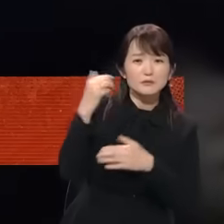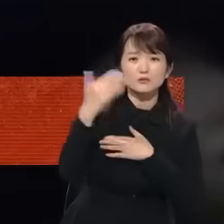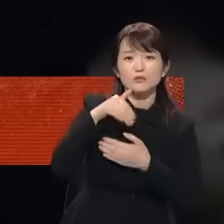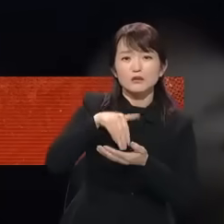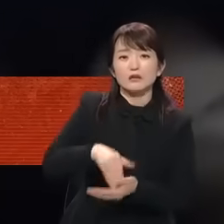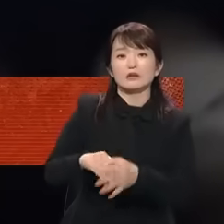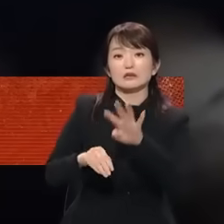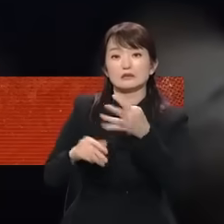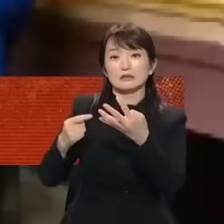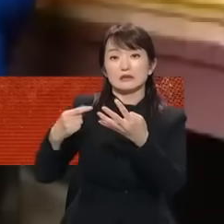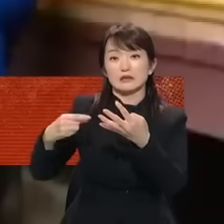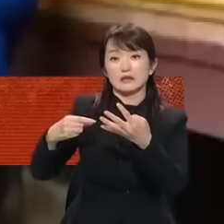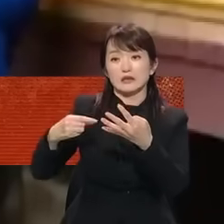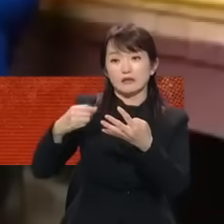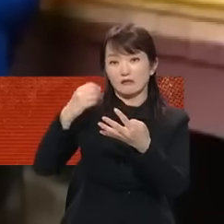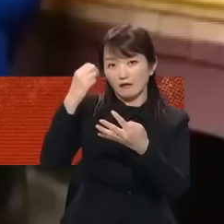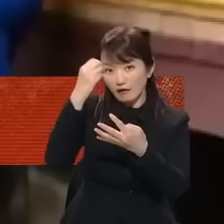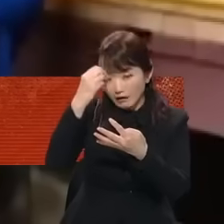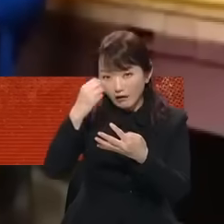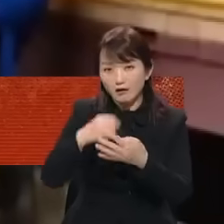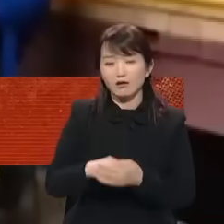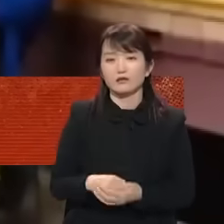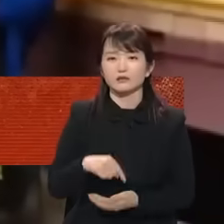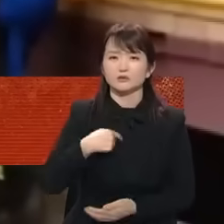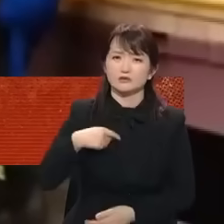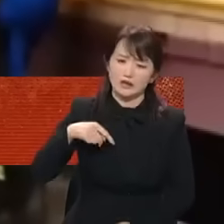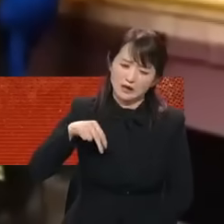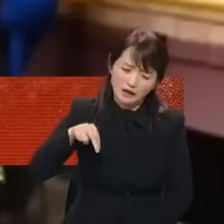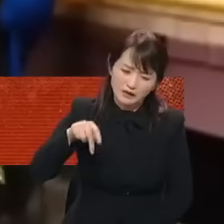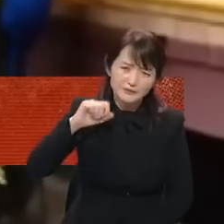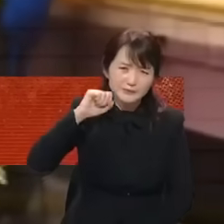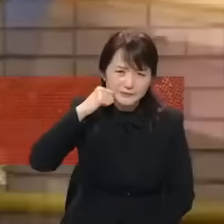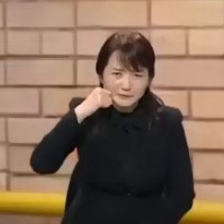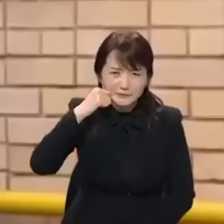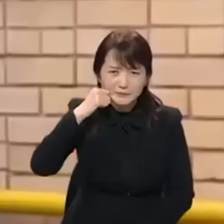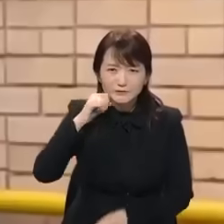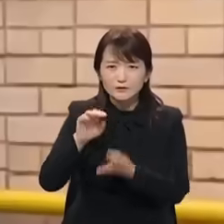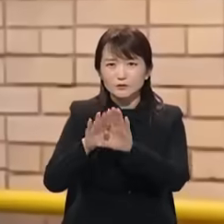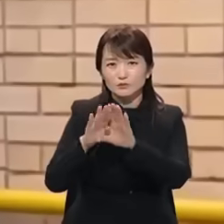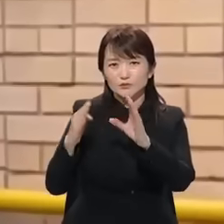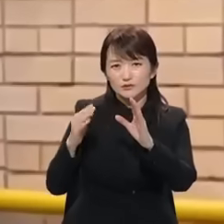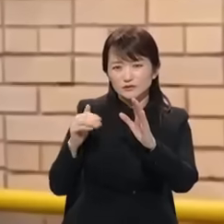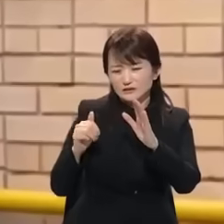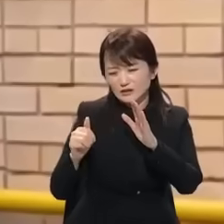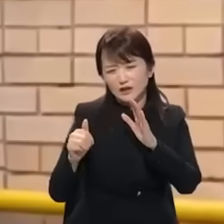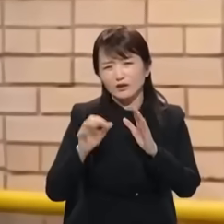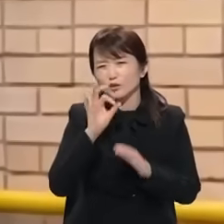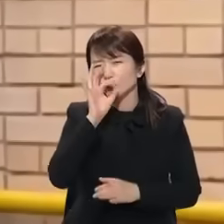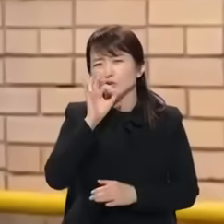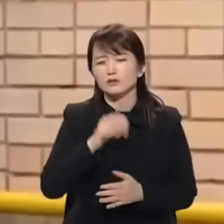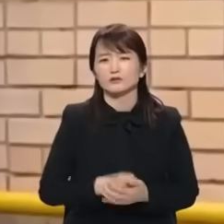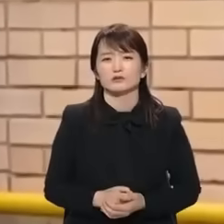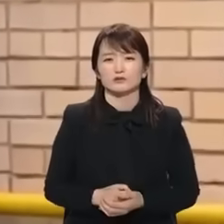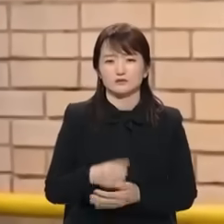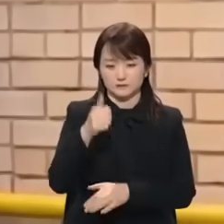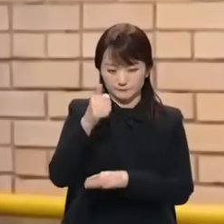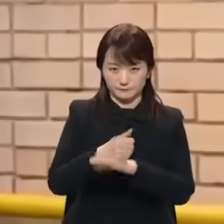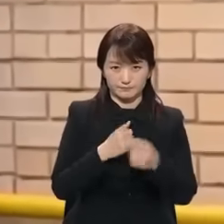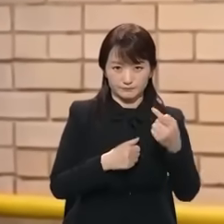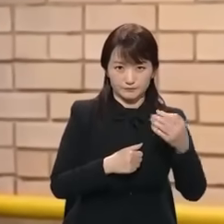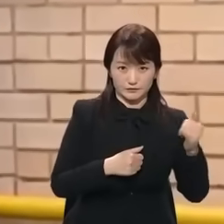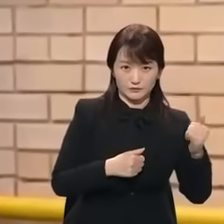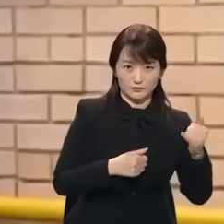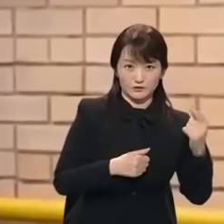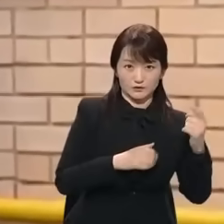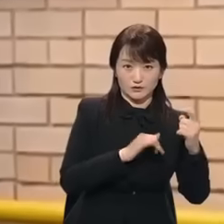400kg 육박했다고 합니다 당연히 스스로 걷기도 어려웠고 현관문으로 나오는 건 불가능했습니다 결국 고급대 열대